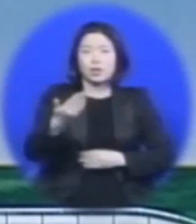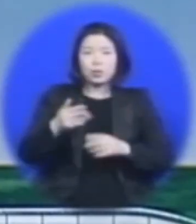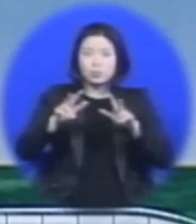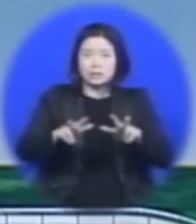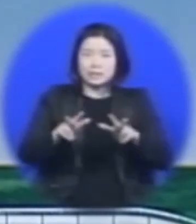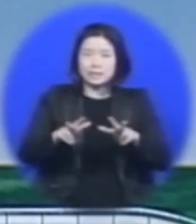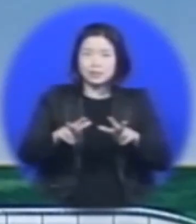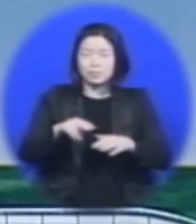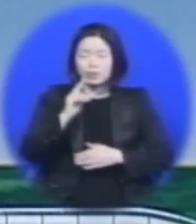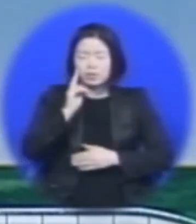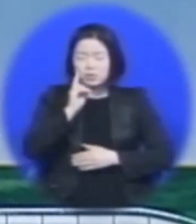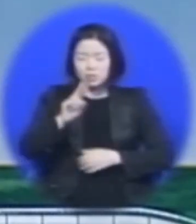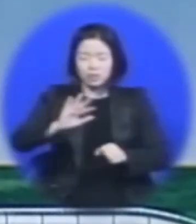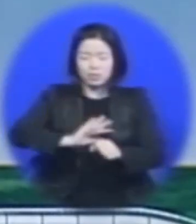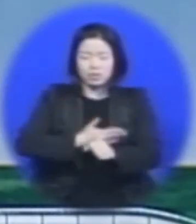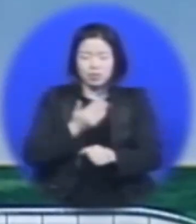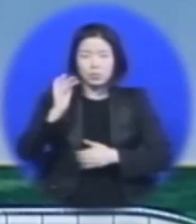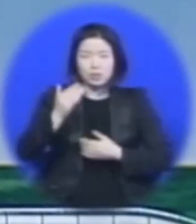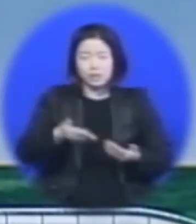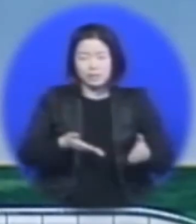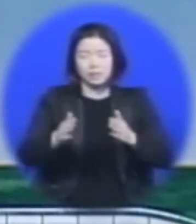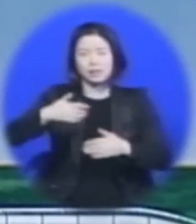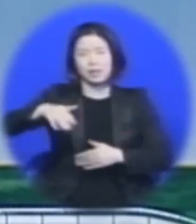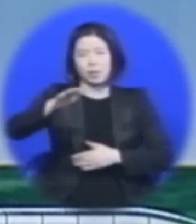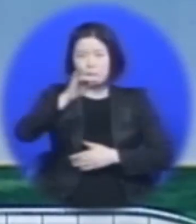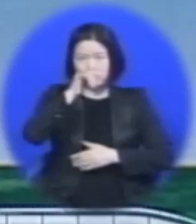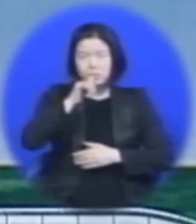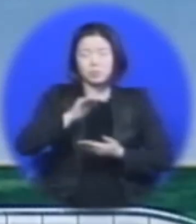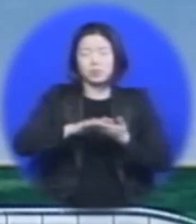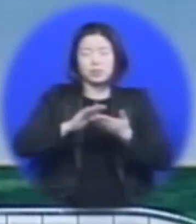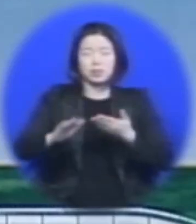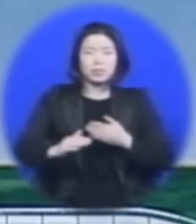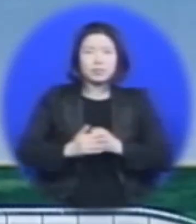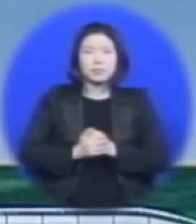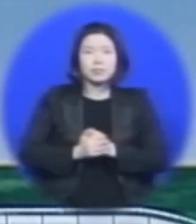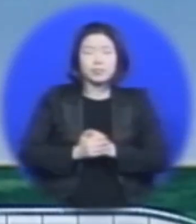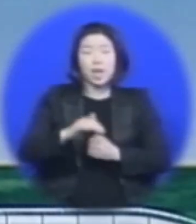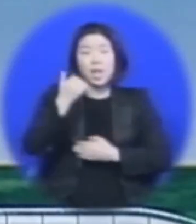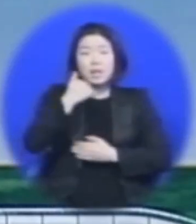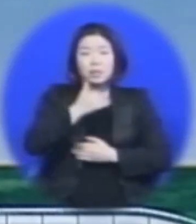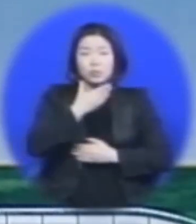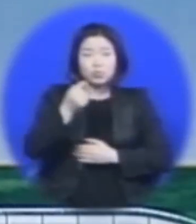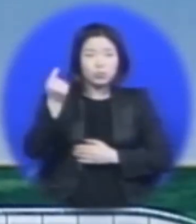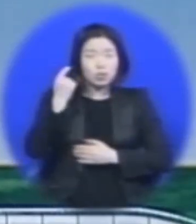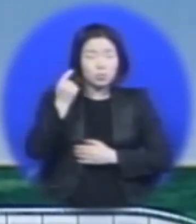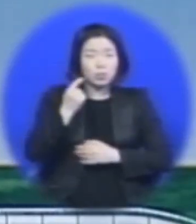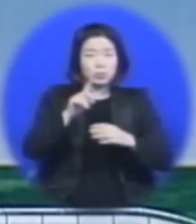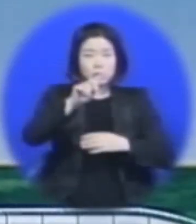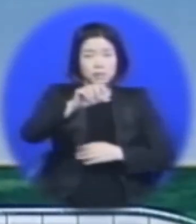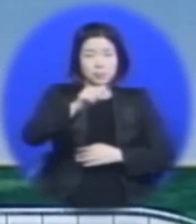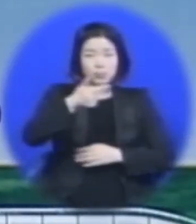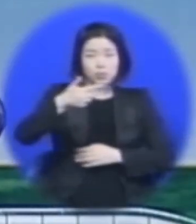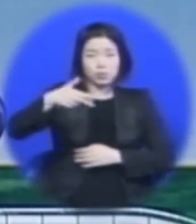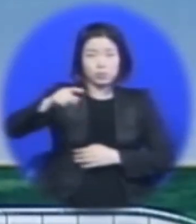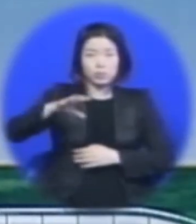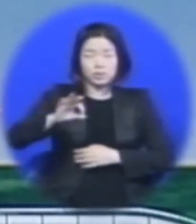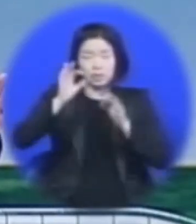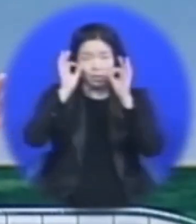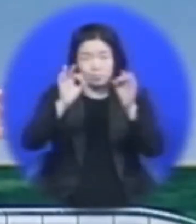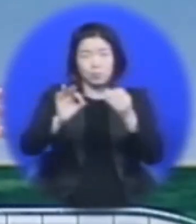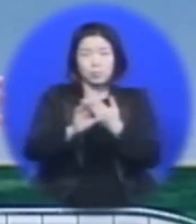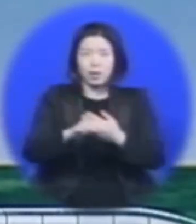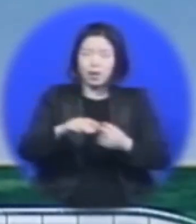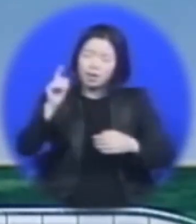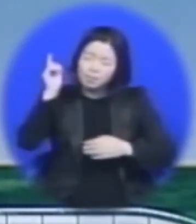심각하게 잘못된 길을 가고 있는 것입니다 누가복음 16장에 보면 날마다